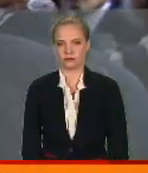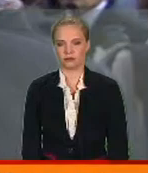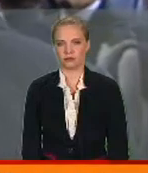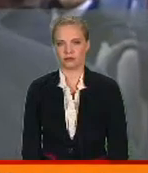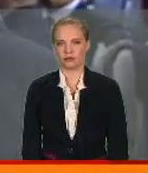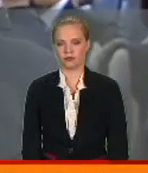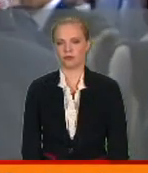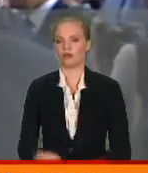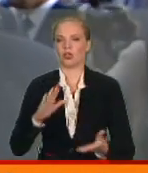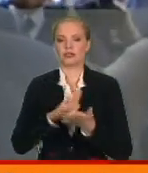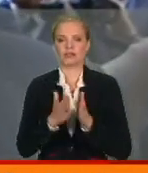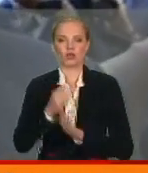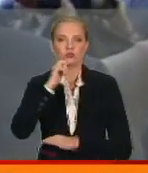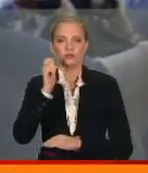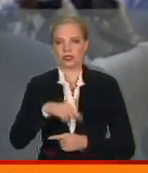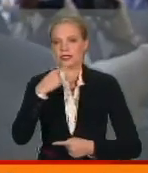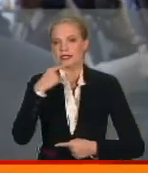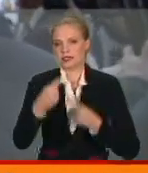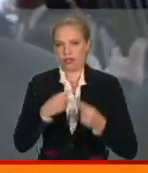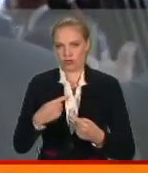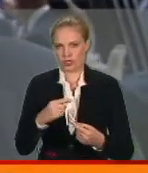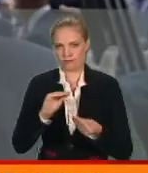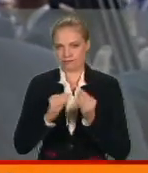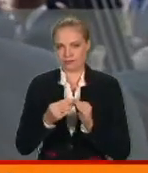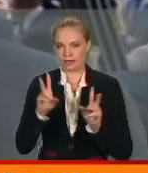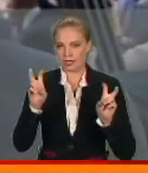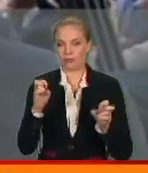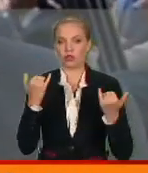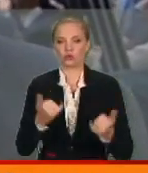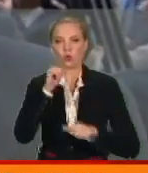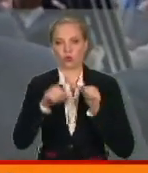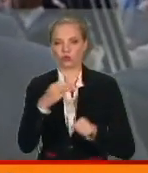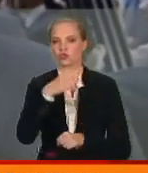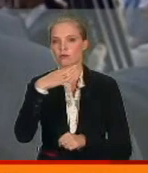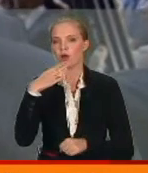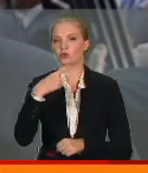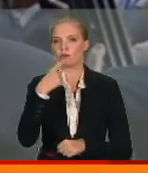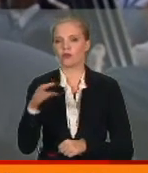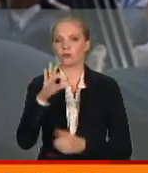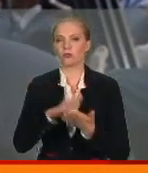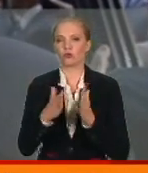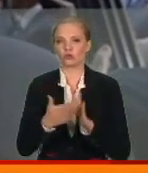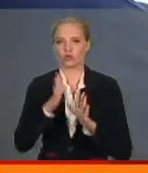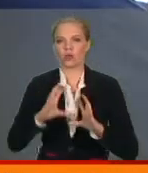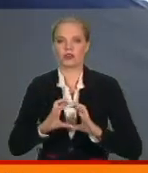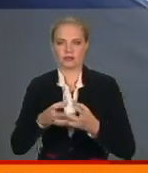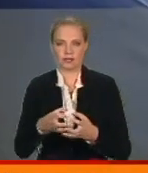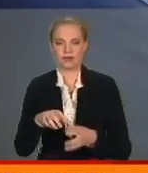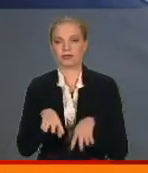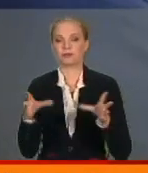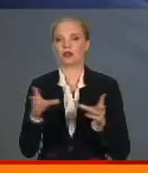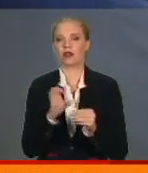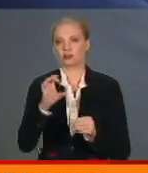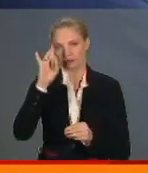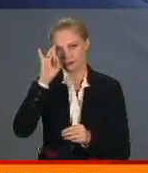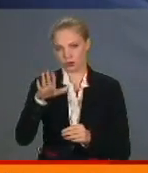приміщенню становище в Україні завжди Щільна тема цих зустріч але цього року ще й багато говоритимемо Про ситуацію у світі Утім разом із